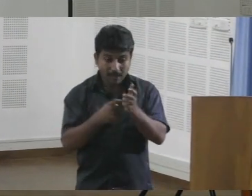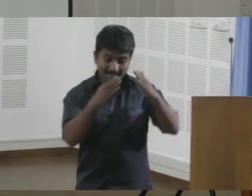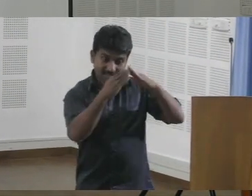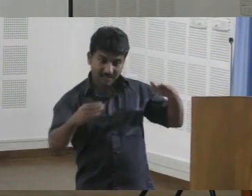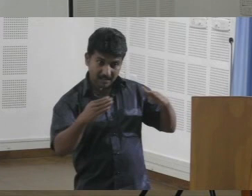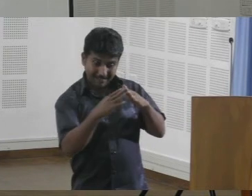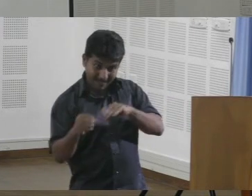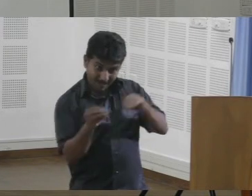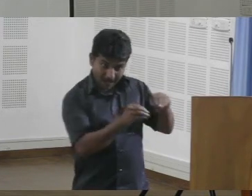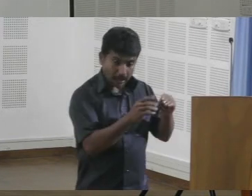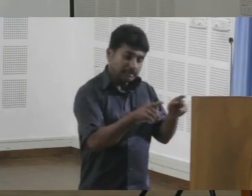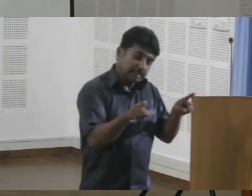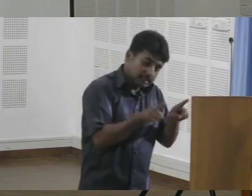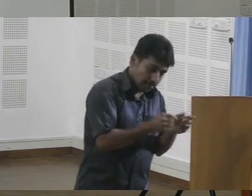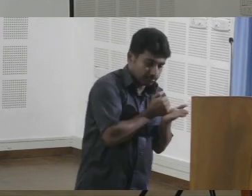ചെയ്തുകൊണ്ടിരുന്നു.